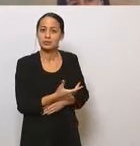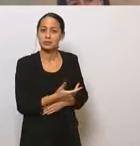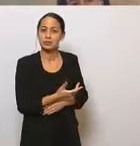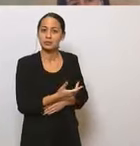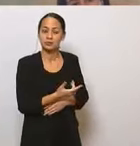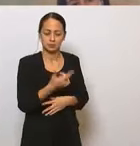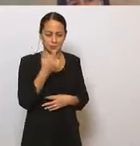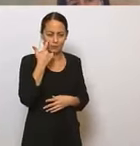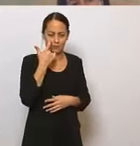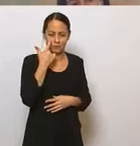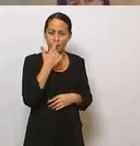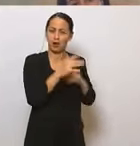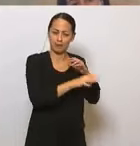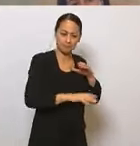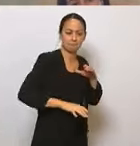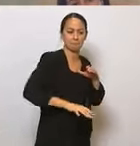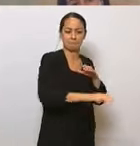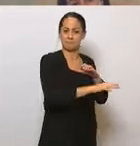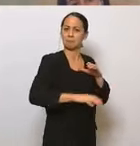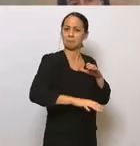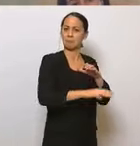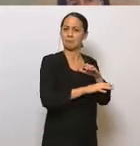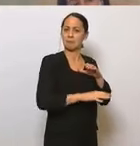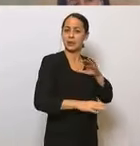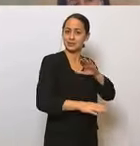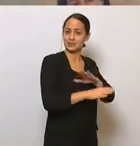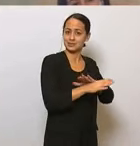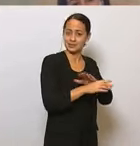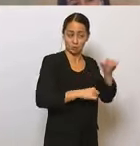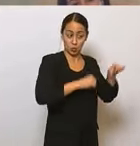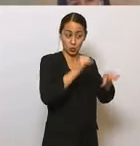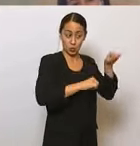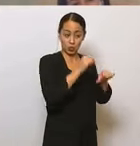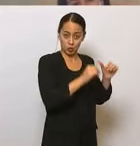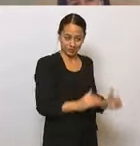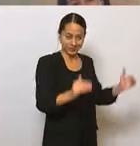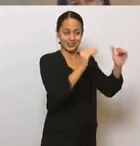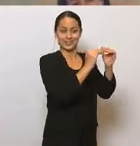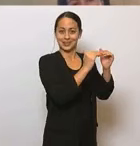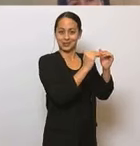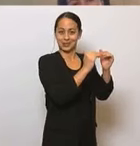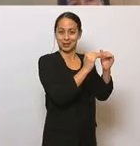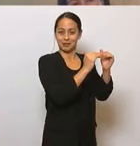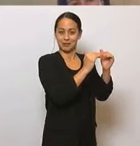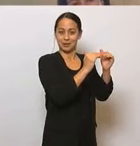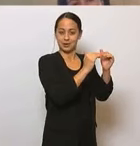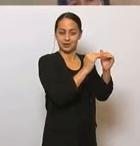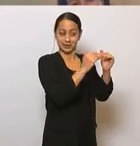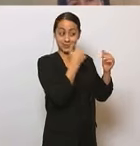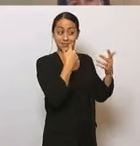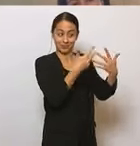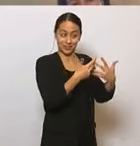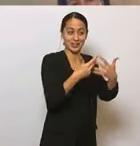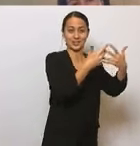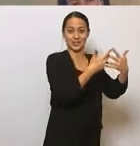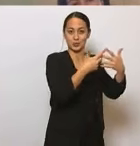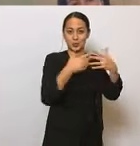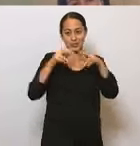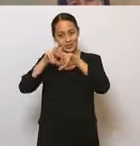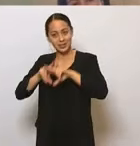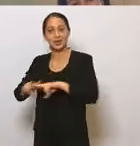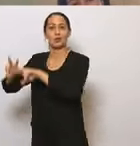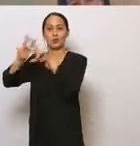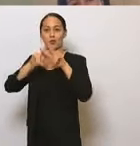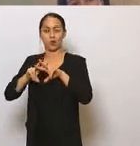les bases principales de concurrence équitable entre les États-Unis et l'Europe sont